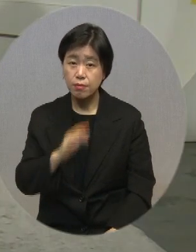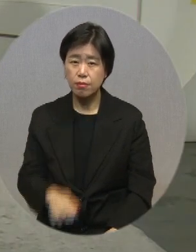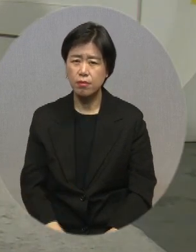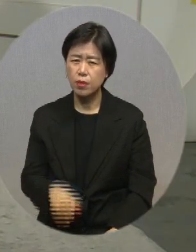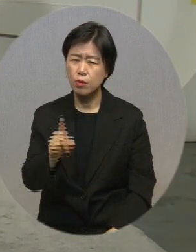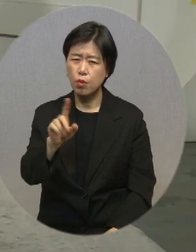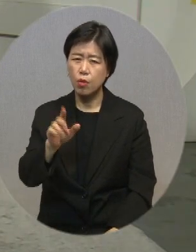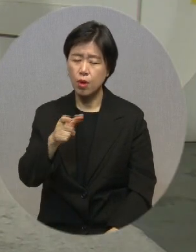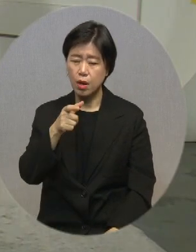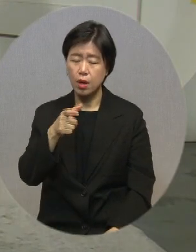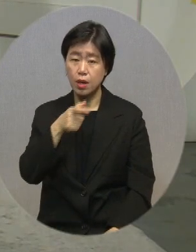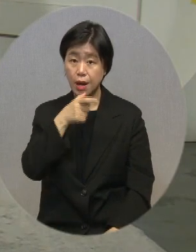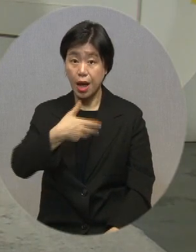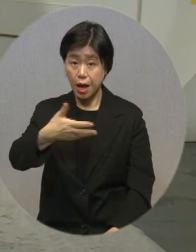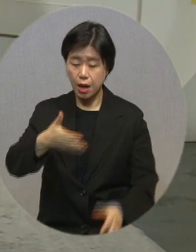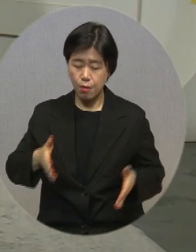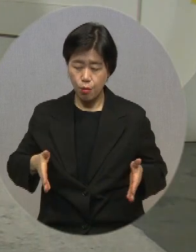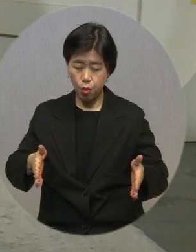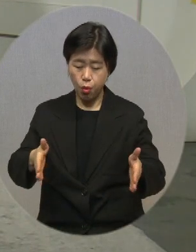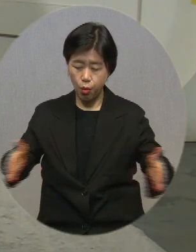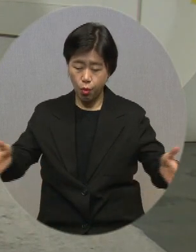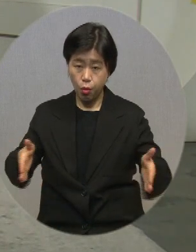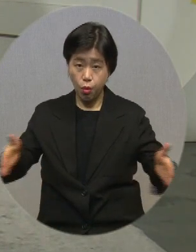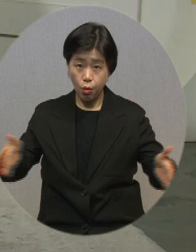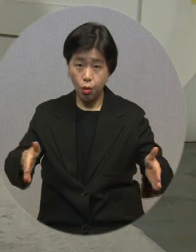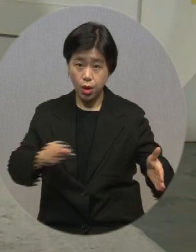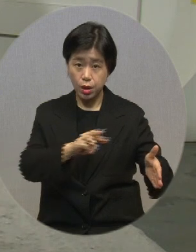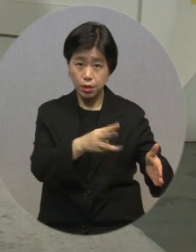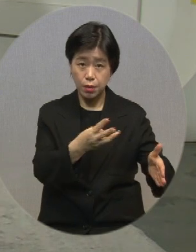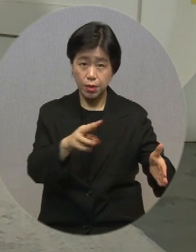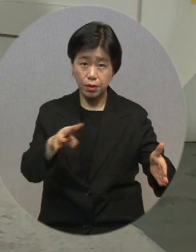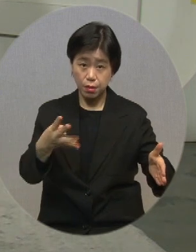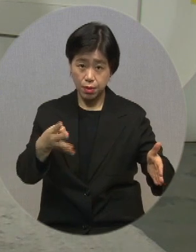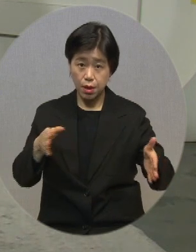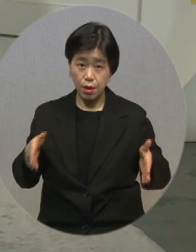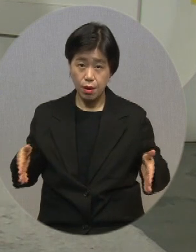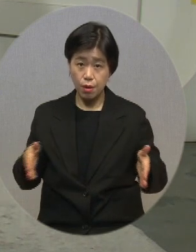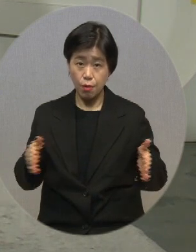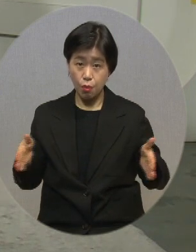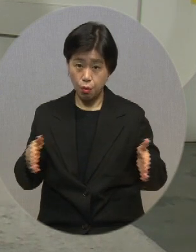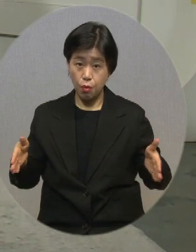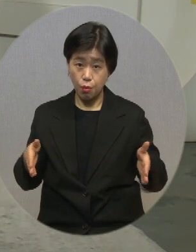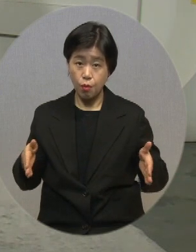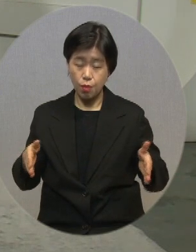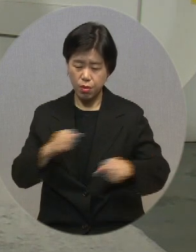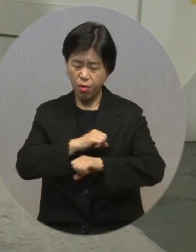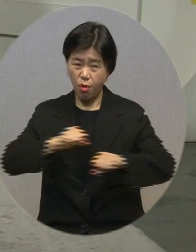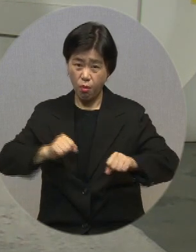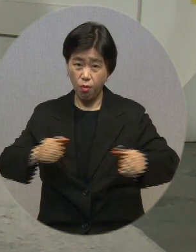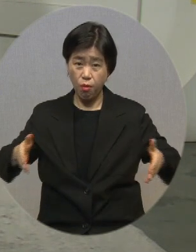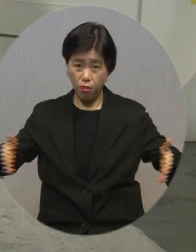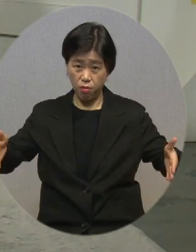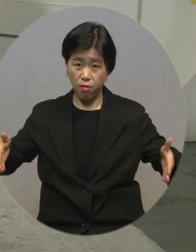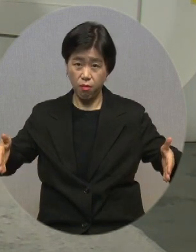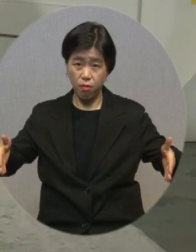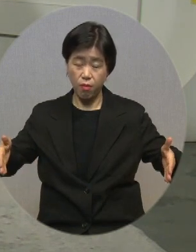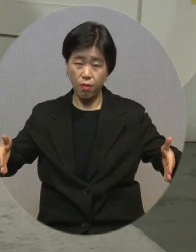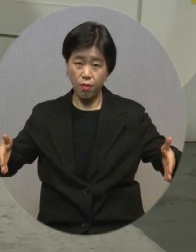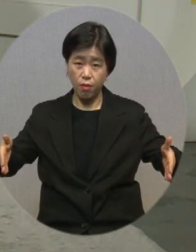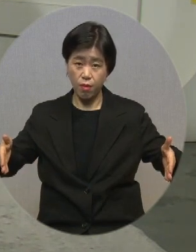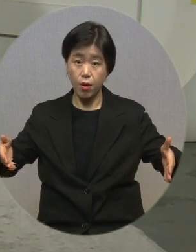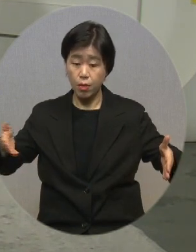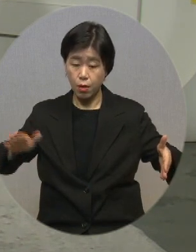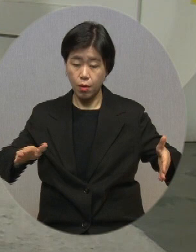한 3, 400m 되는데 네. 그거를 전체 이제 흐르는 한 3, 400m 되는 폭포예요. 아.